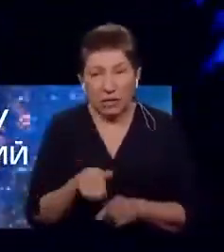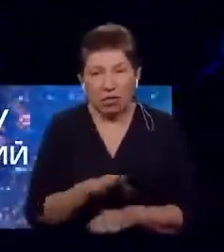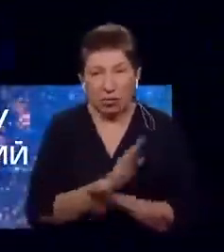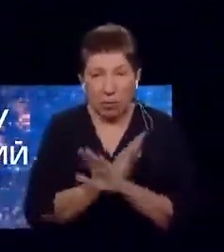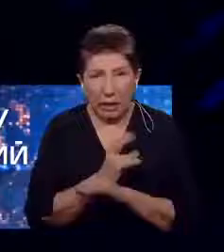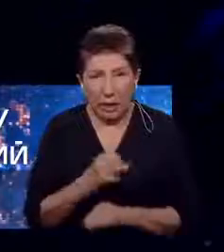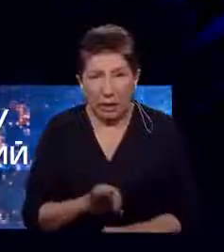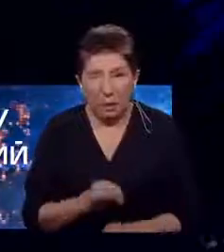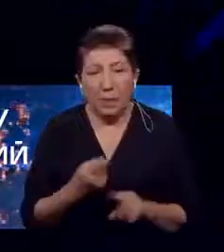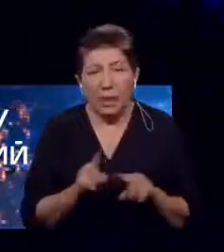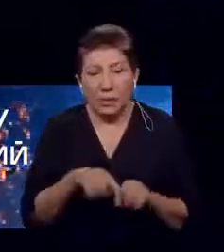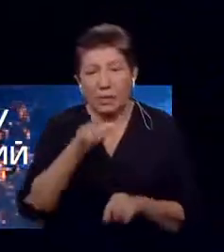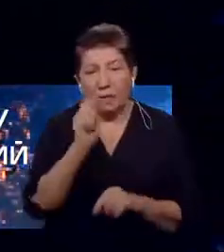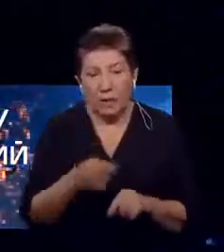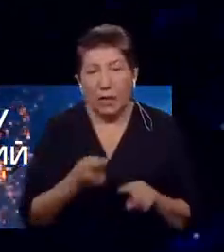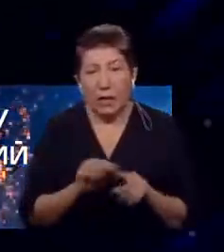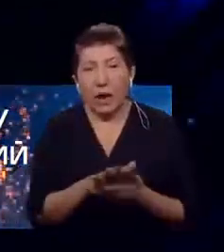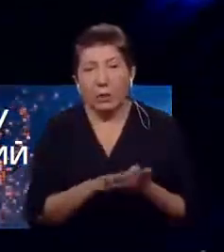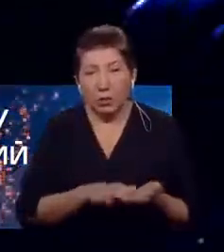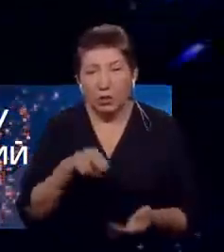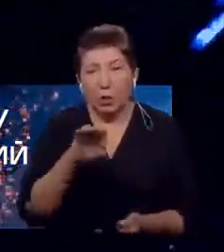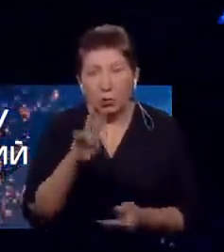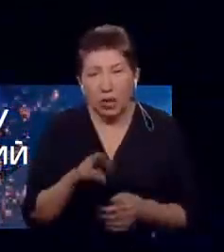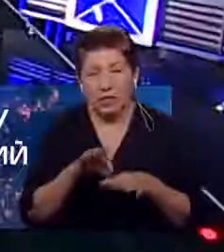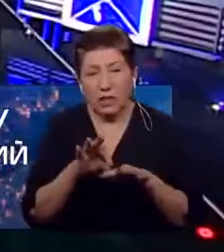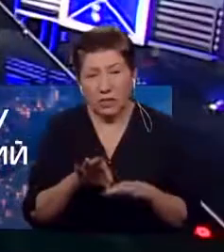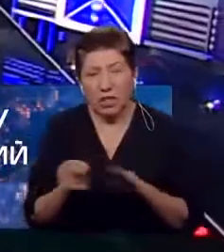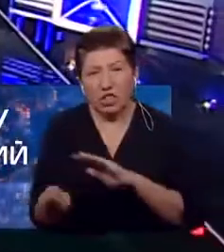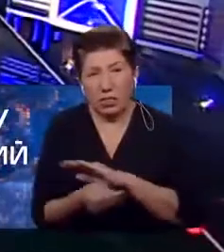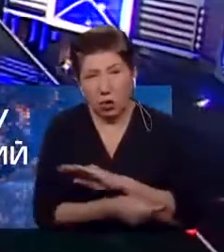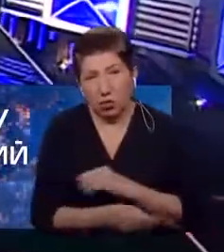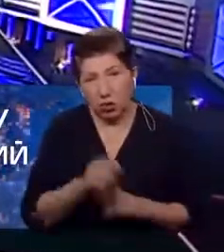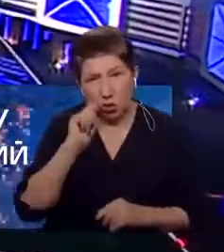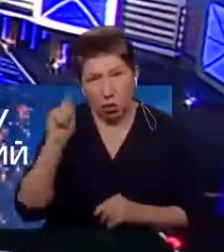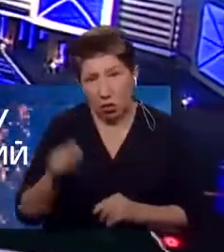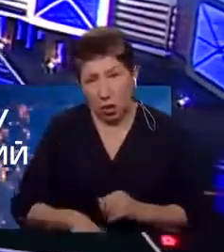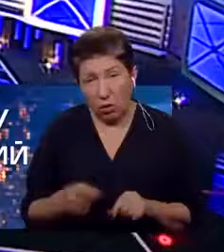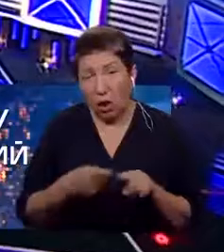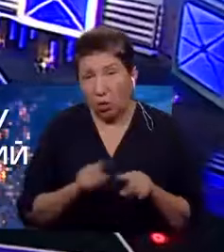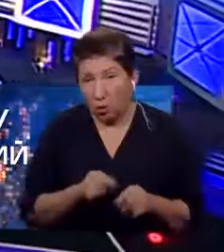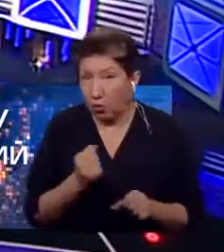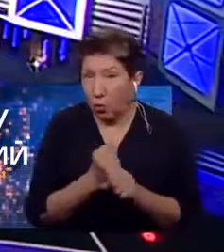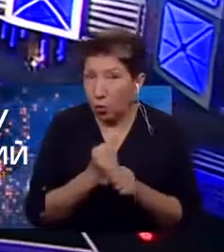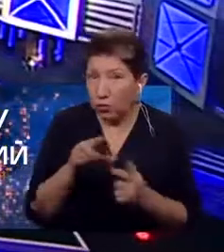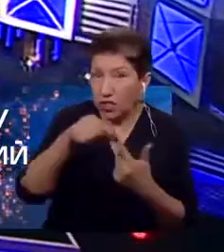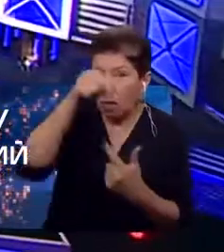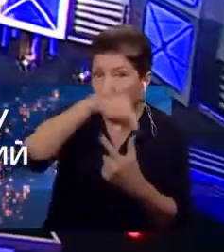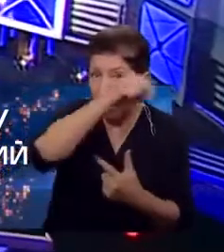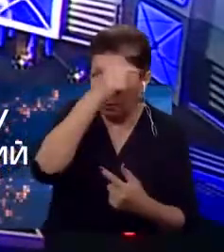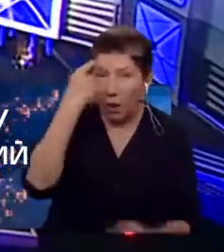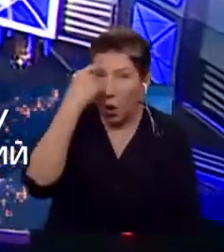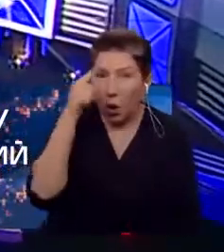смертей. Це війна, яку продовжує Путін вести, шантажуючи Україну. Тому, роблячи вибір,